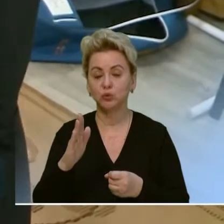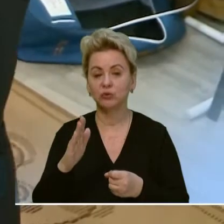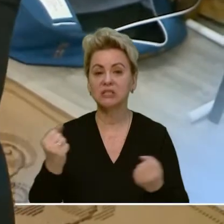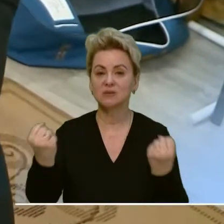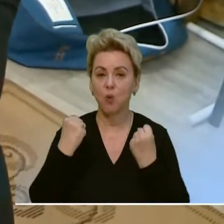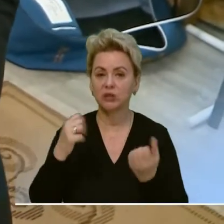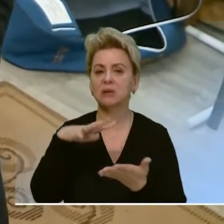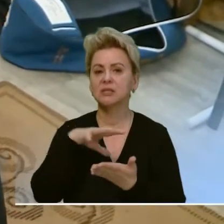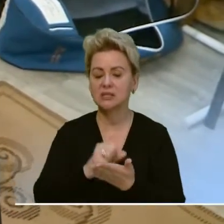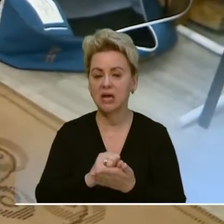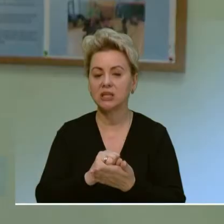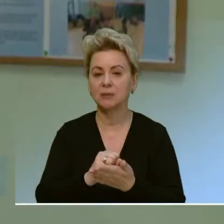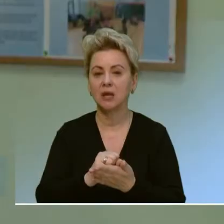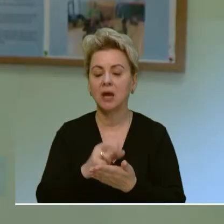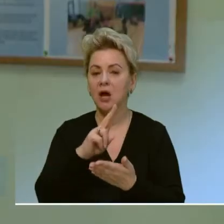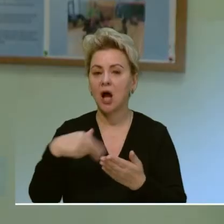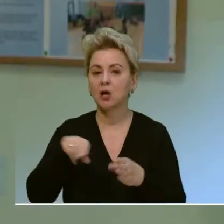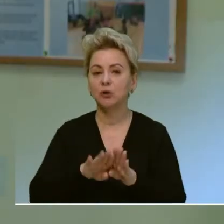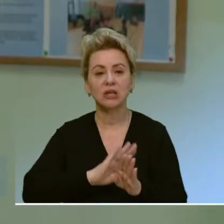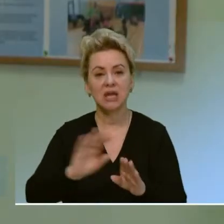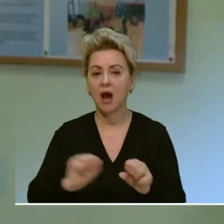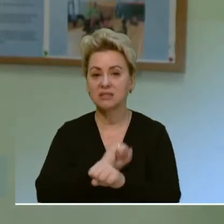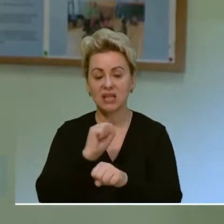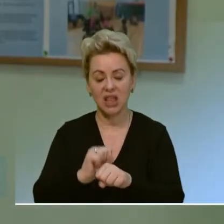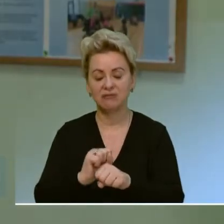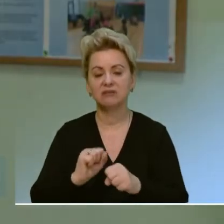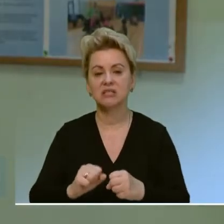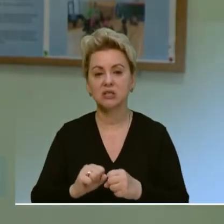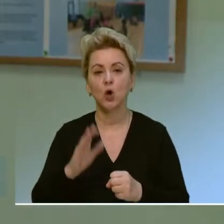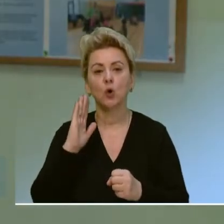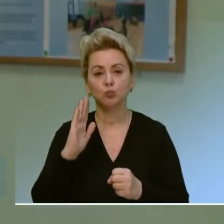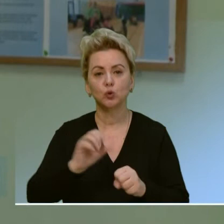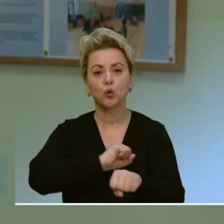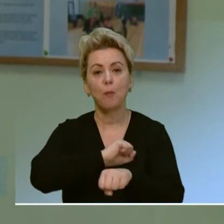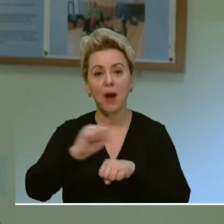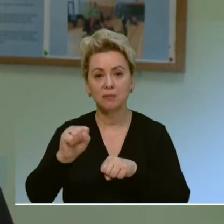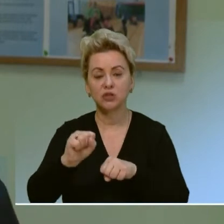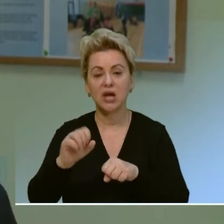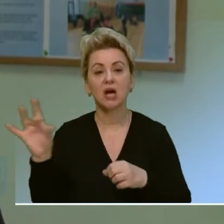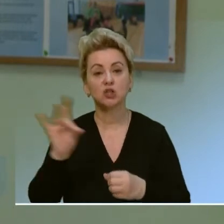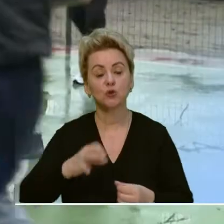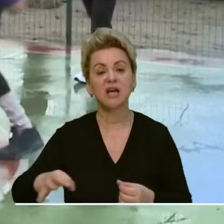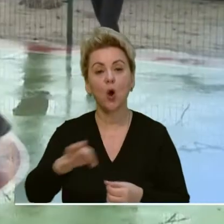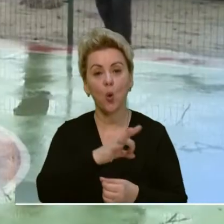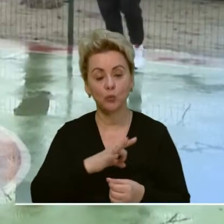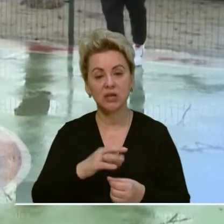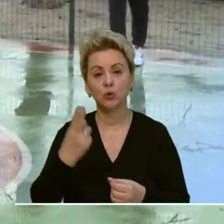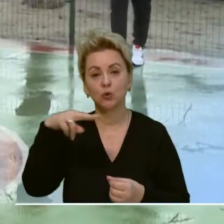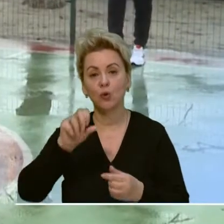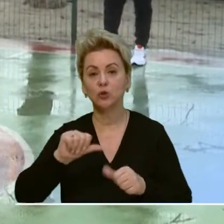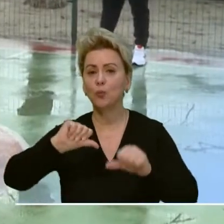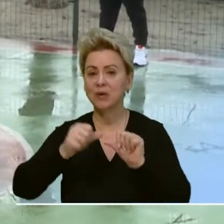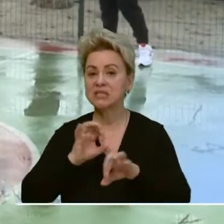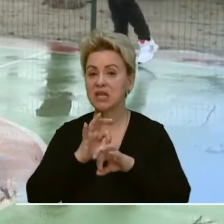спортом заниматься, идти до конца, не останавливаться. Буду побеждать в Ростовской области. На Дону